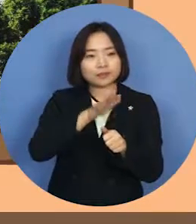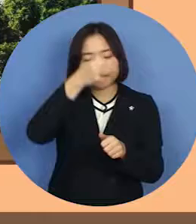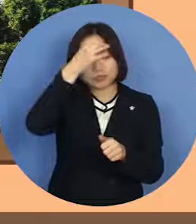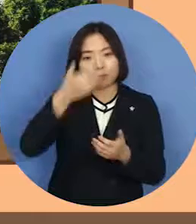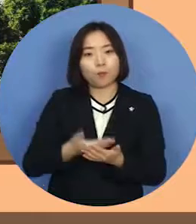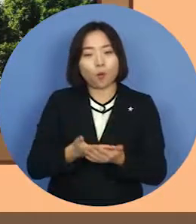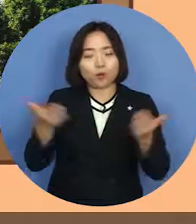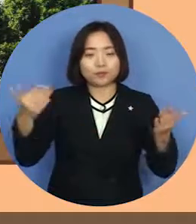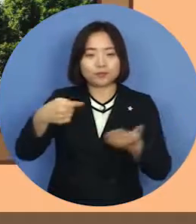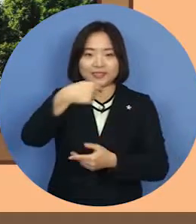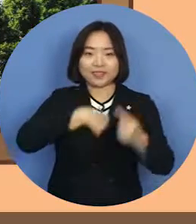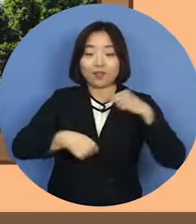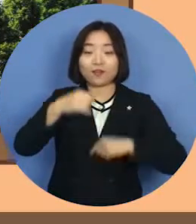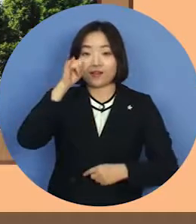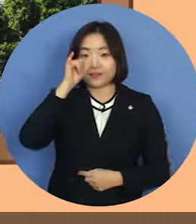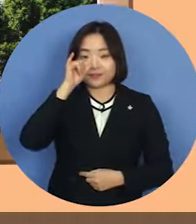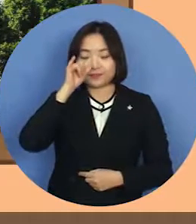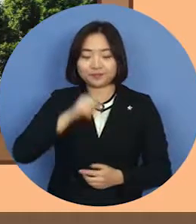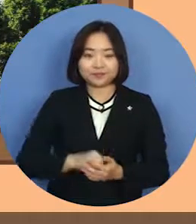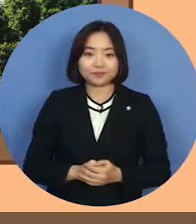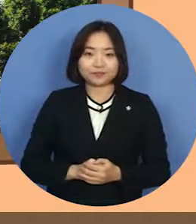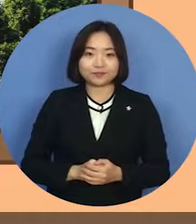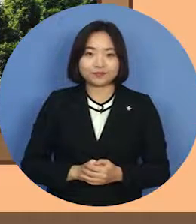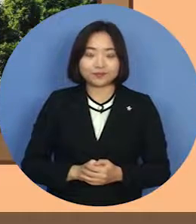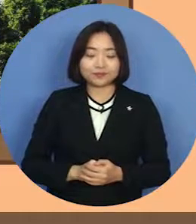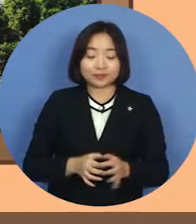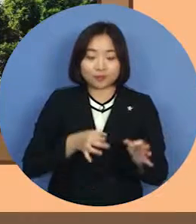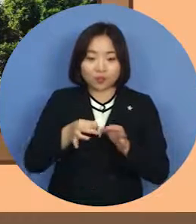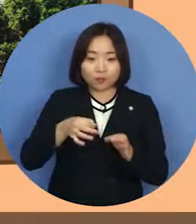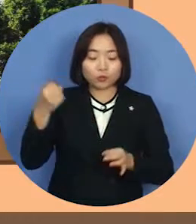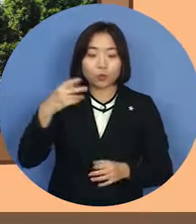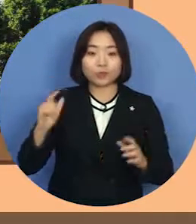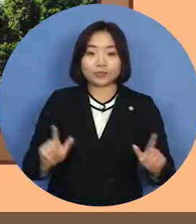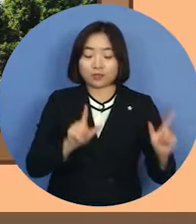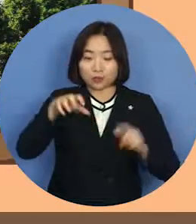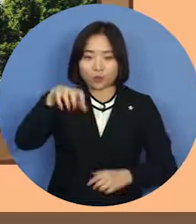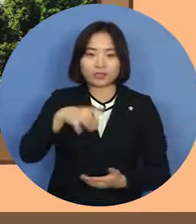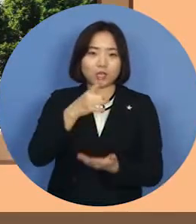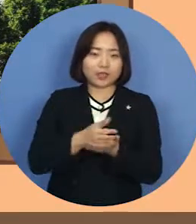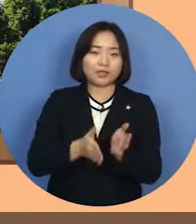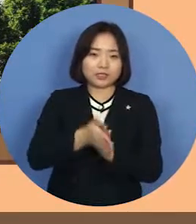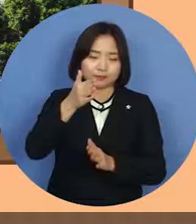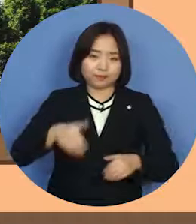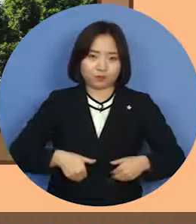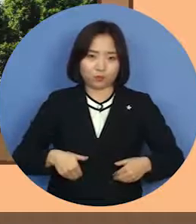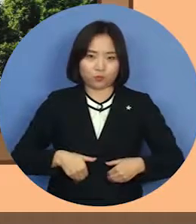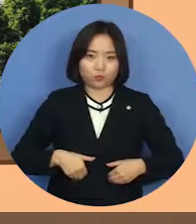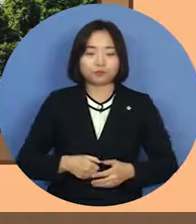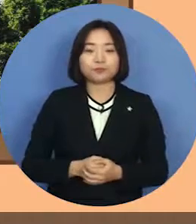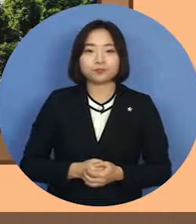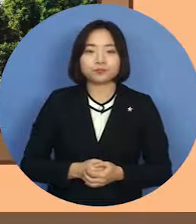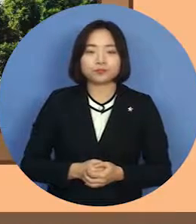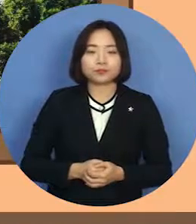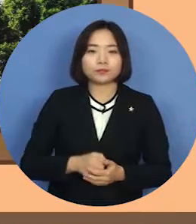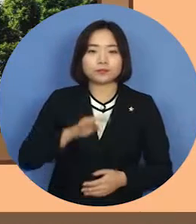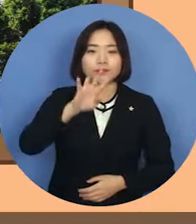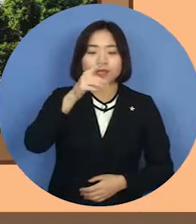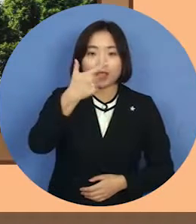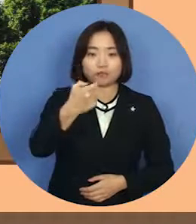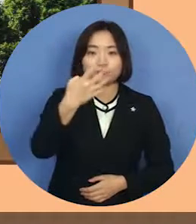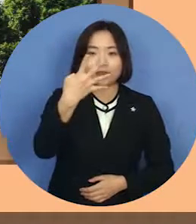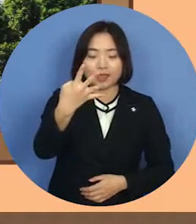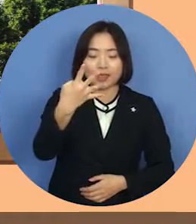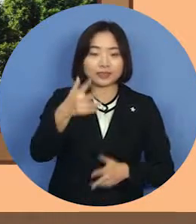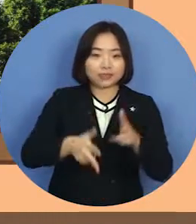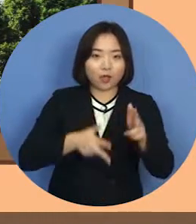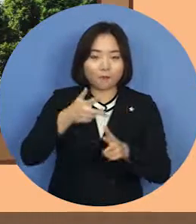시범사업 신청을 받습니다. 신청 대상은 현 거주지와 사업 장소가 천안시인 농가로 이번 시범사업은 총